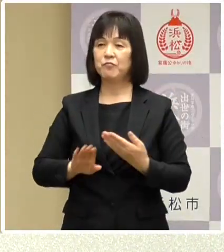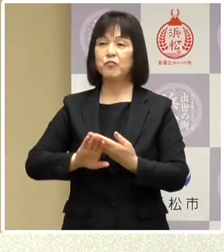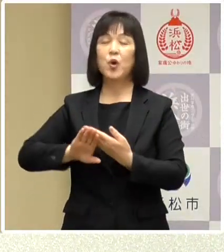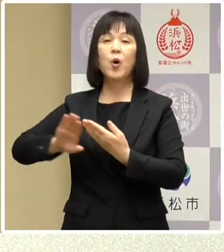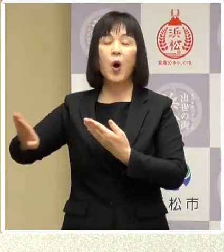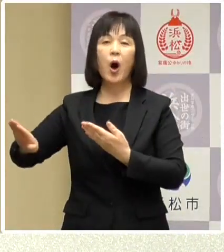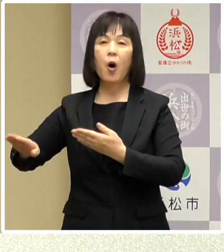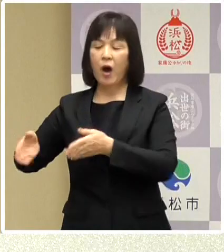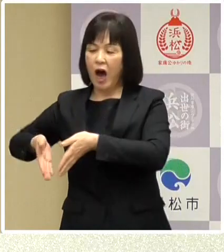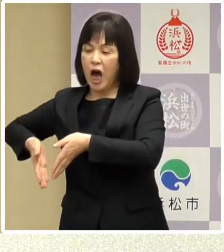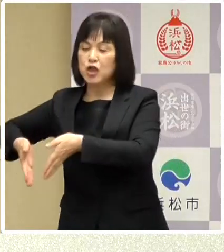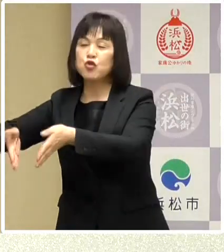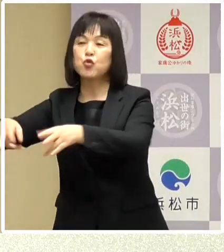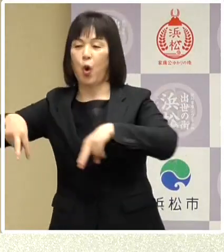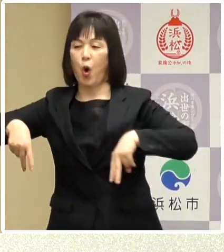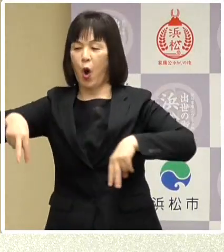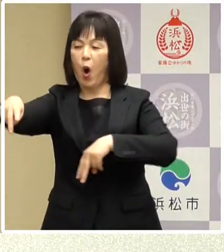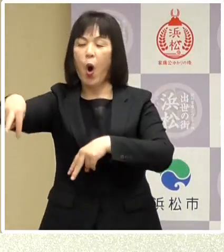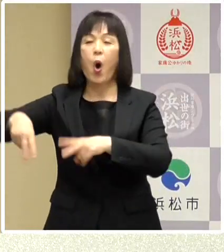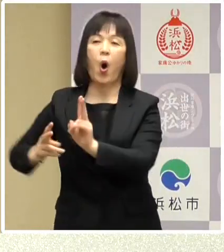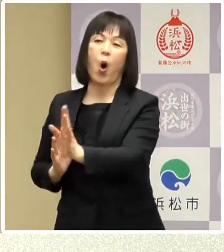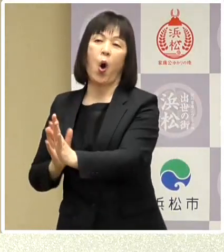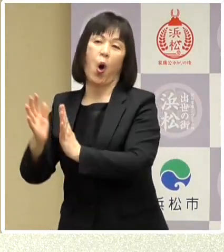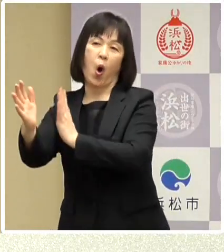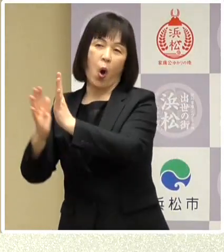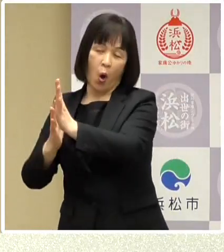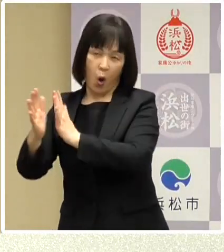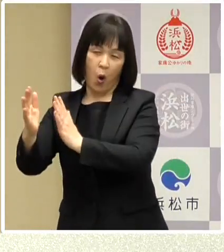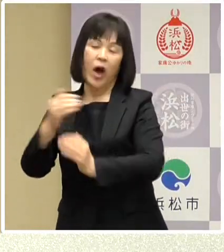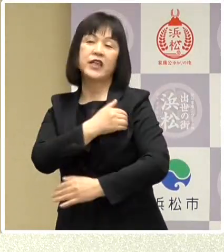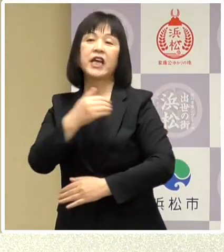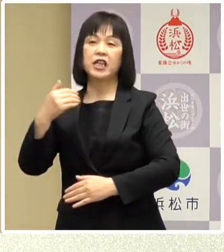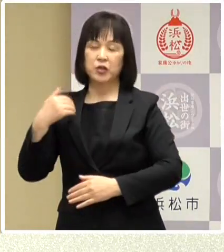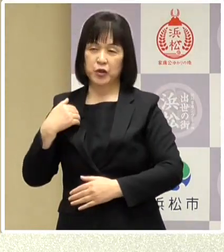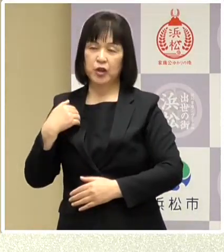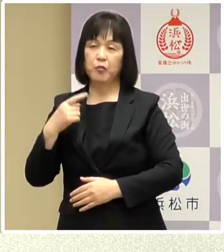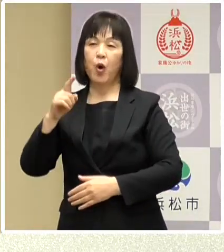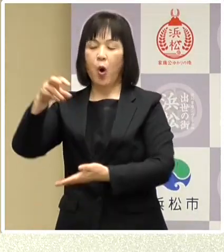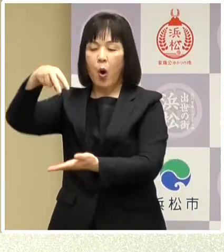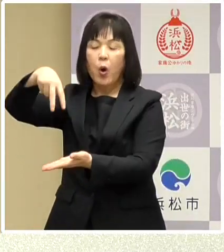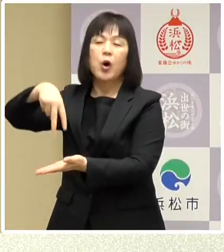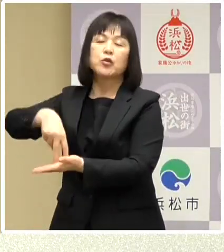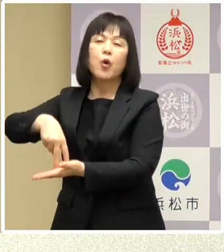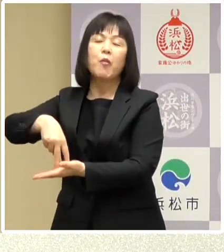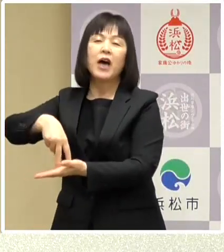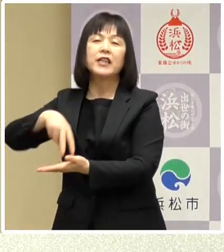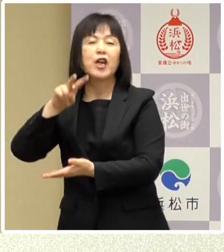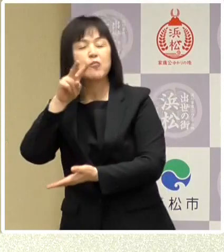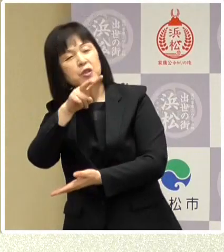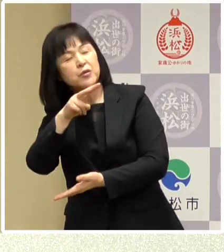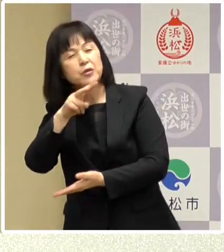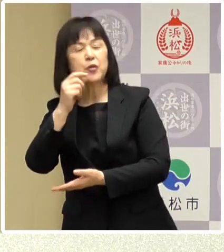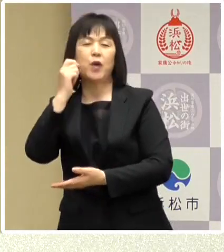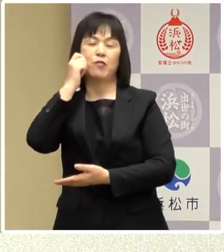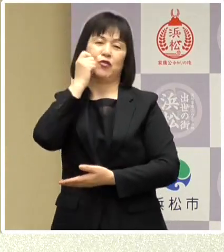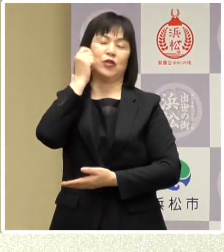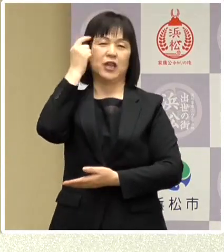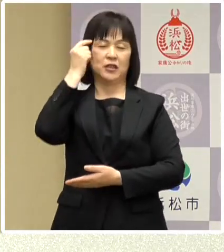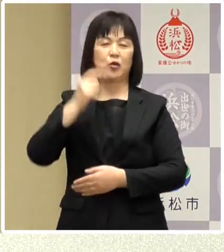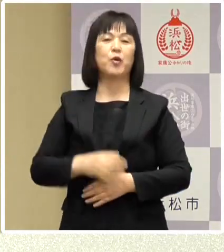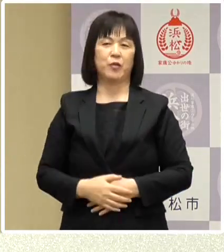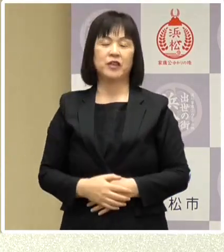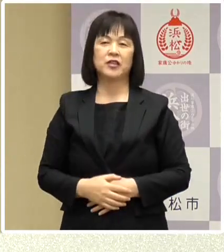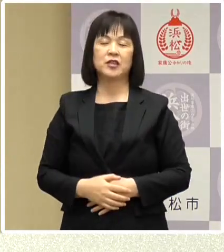際通路になりますので、歩行者が通ることはできますけれども、一箇所にとどまるっていうのはなかなか難しいのかなと思って